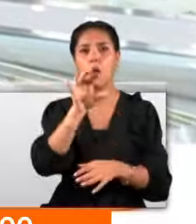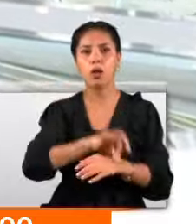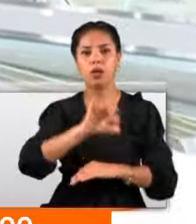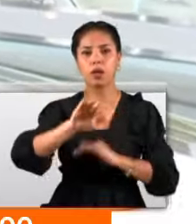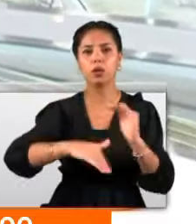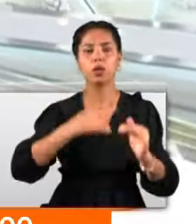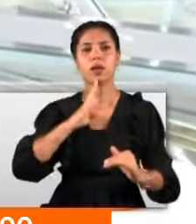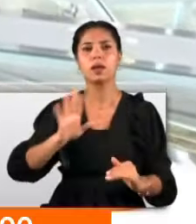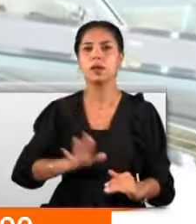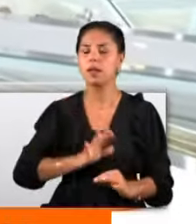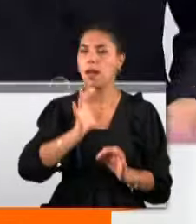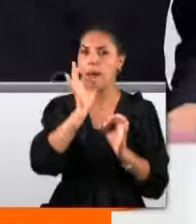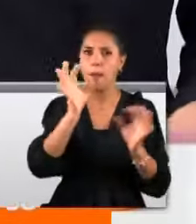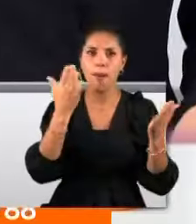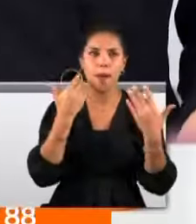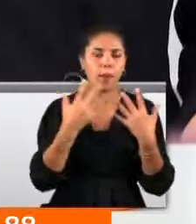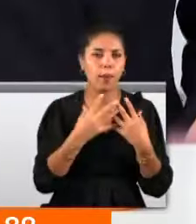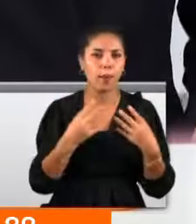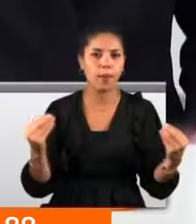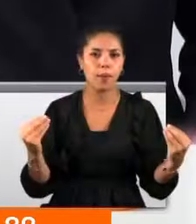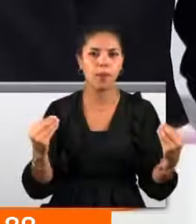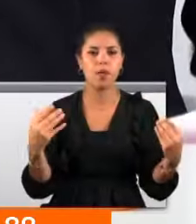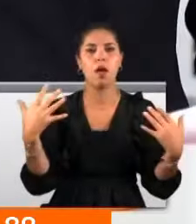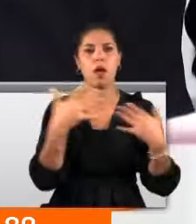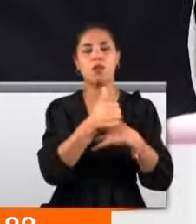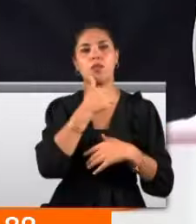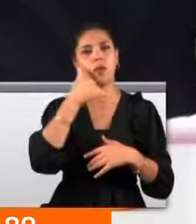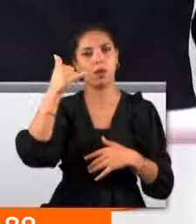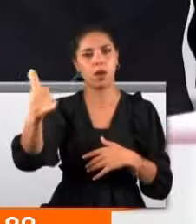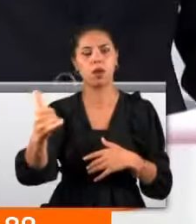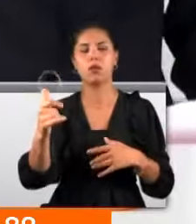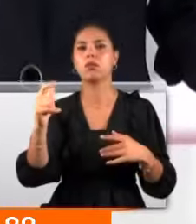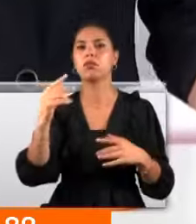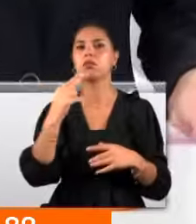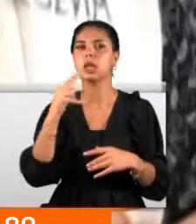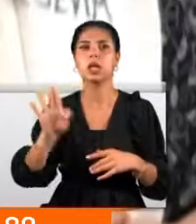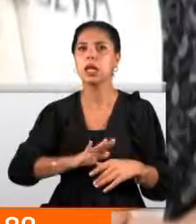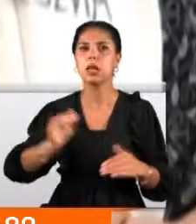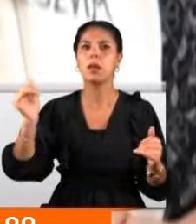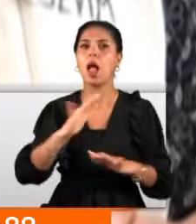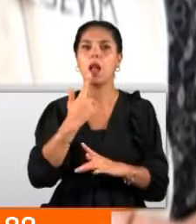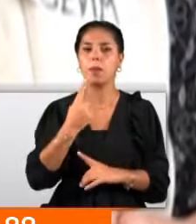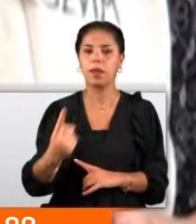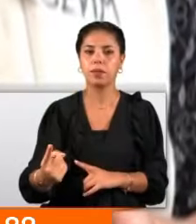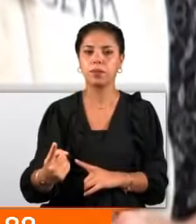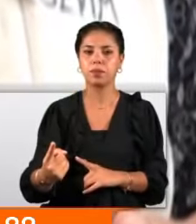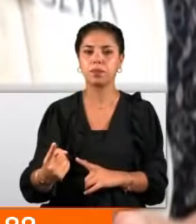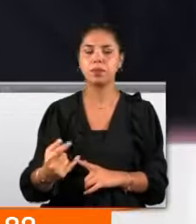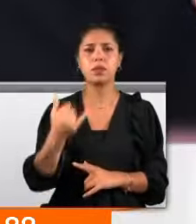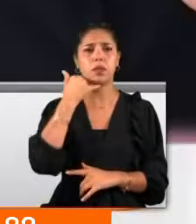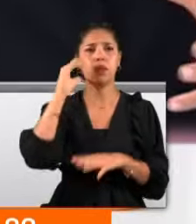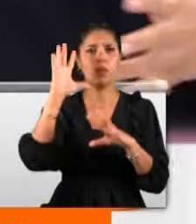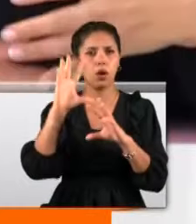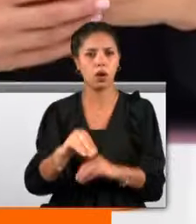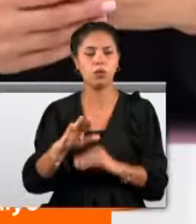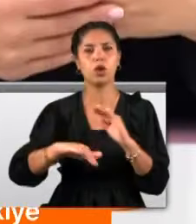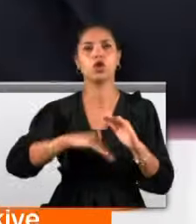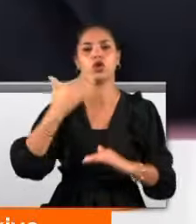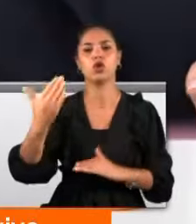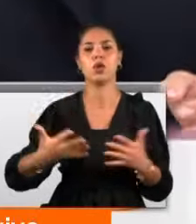sonra kızlarından haber alamadı. Siz akşam babayı aradığınızda diyor ki hayır Sevda gelmedi. Madem bu yani kapalı telefon. Çok